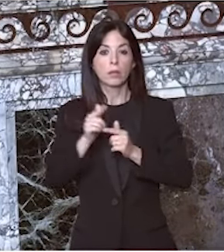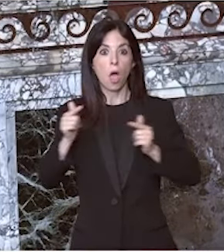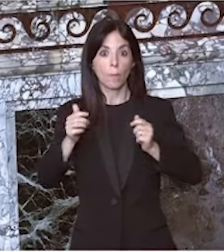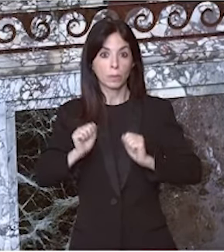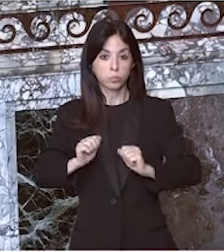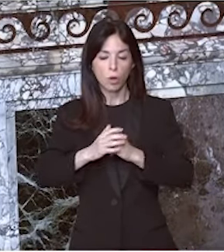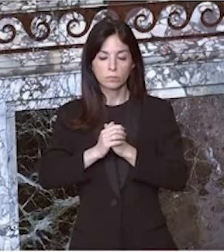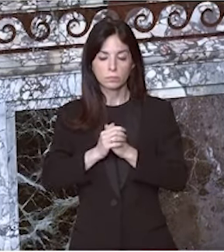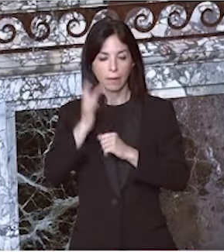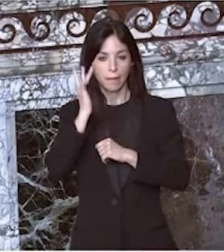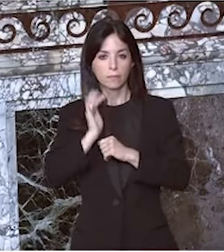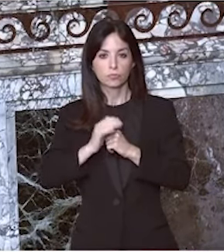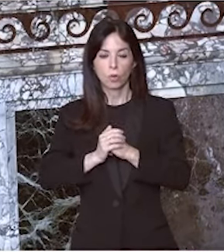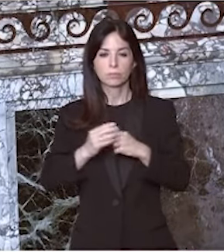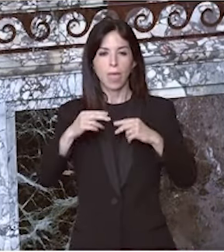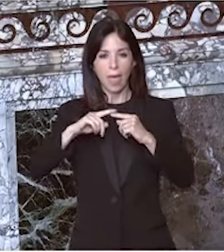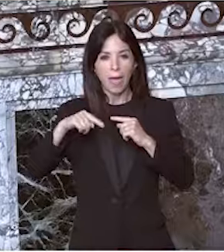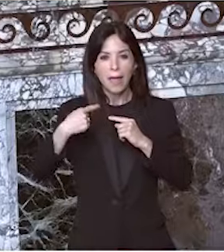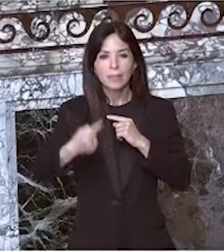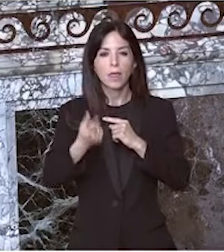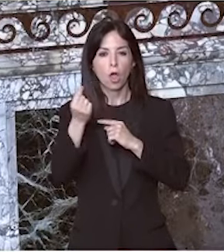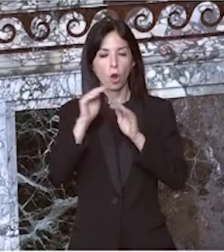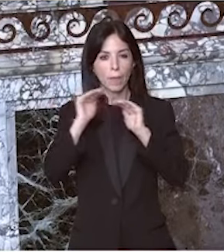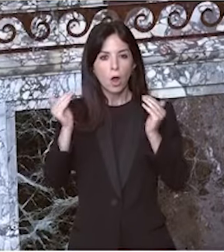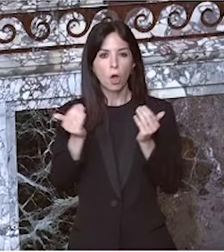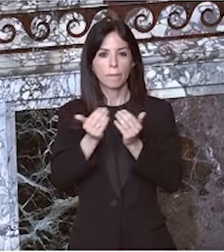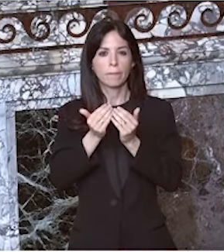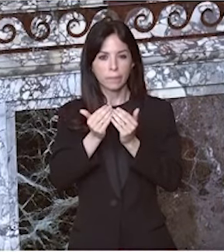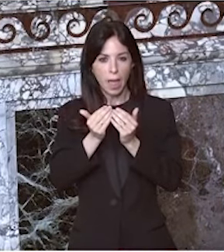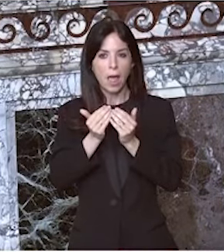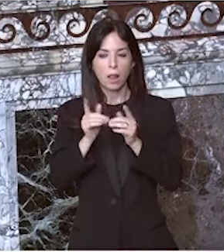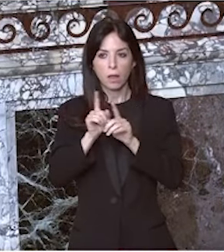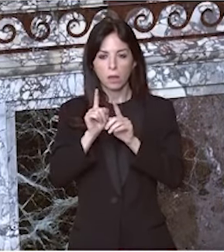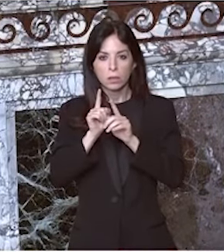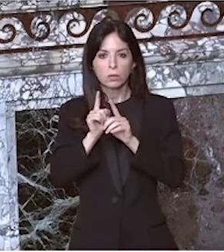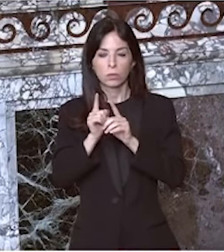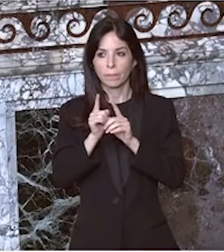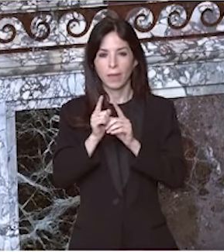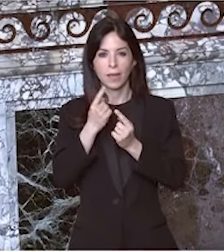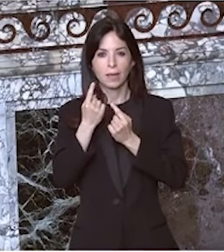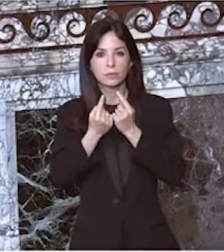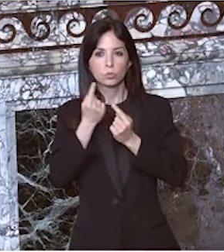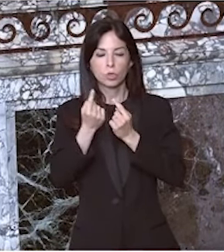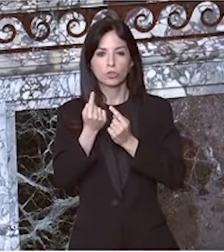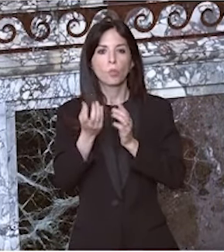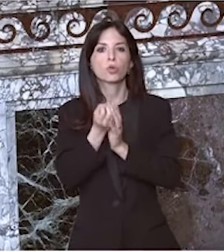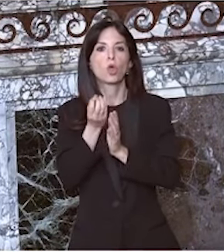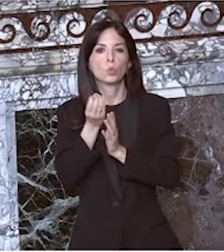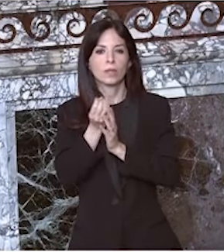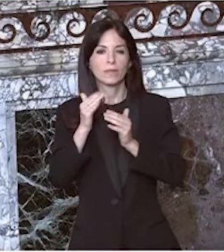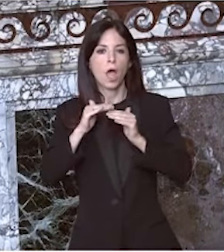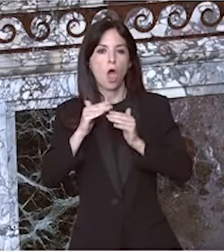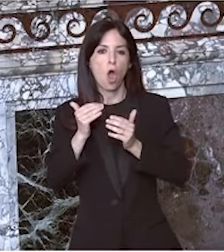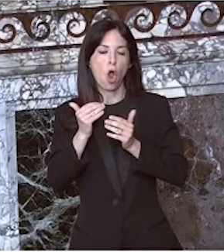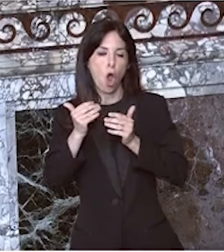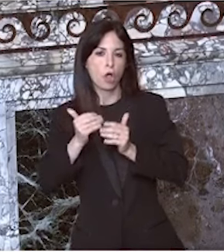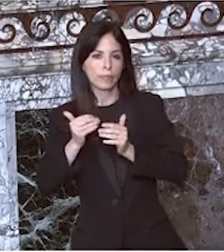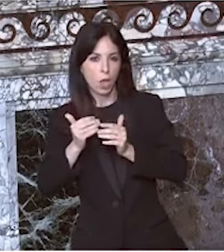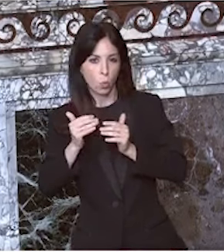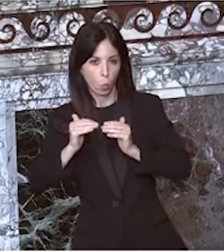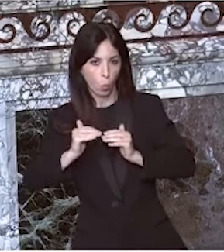Nei prossimi anni l'economia mondiale risentirà di una dinamica contenuta della produttività in molte aree, dell'esaurirsi degli stimoli